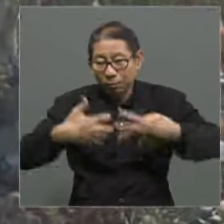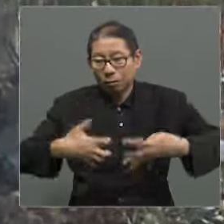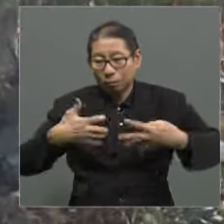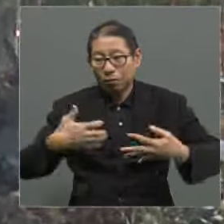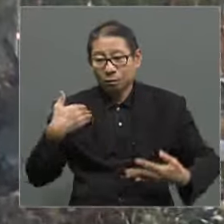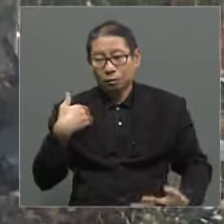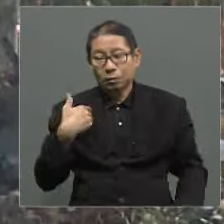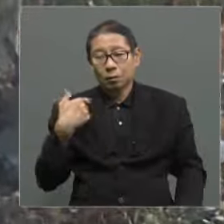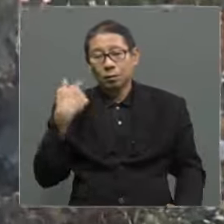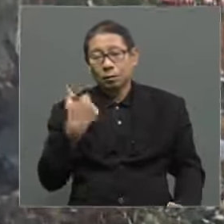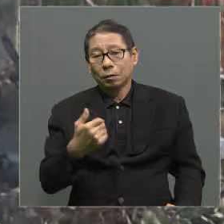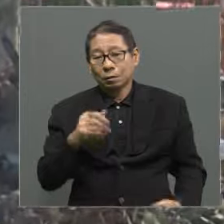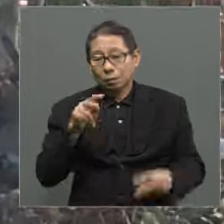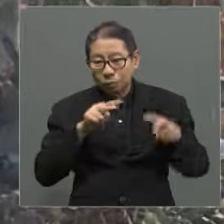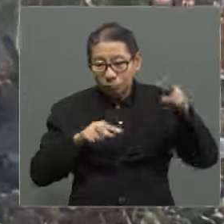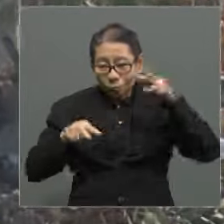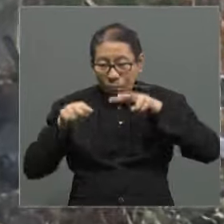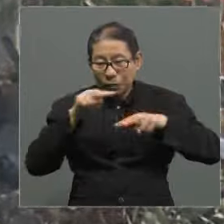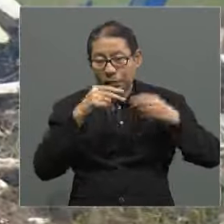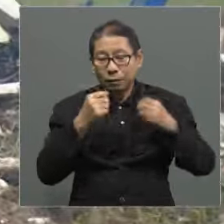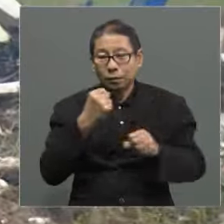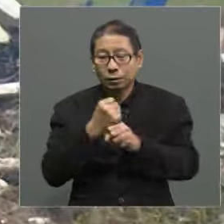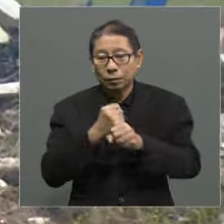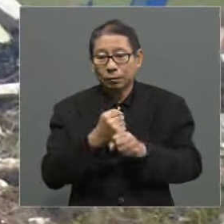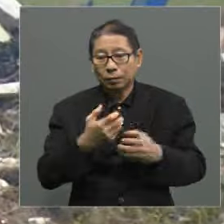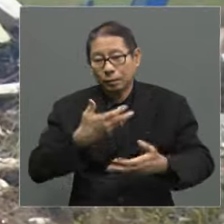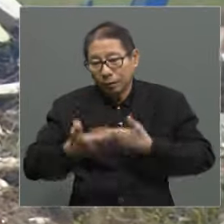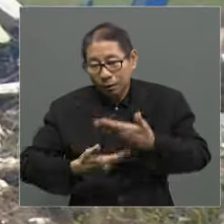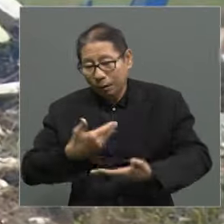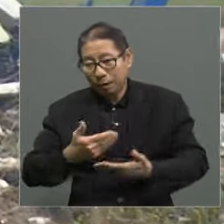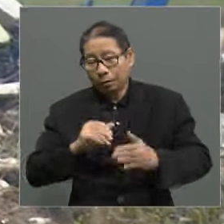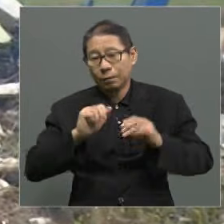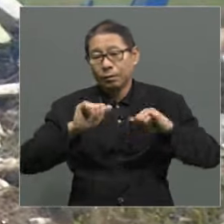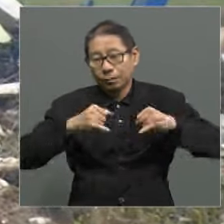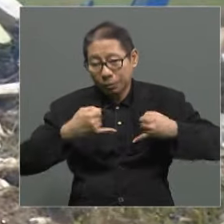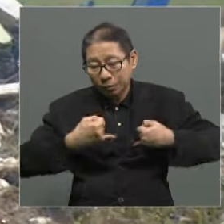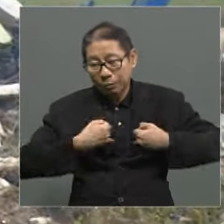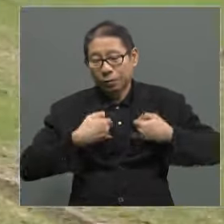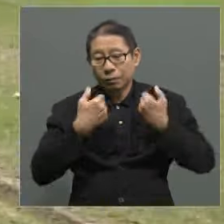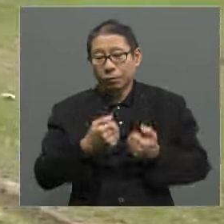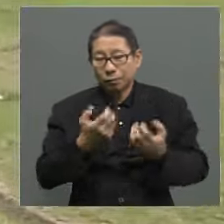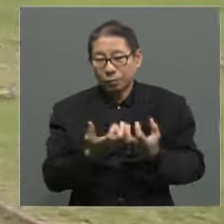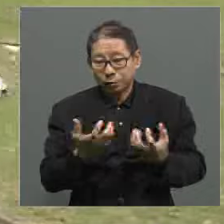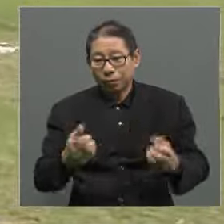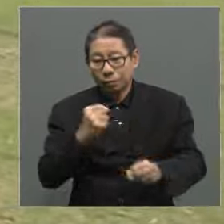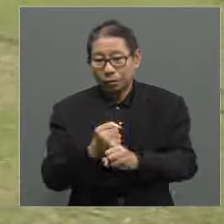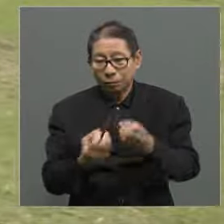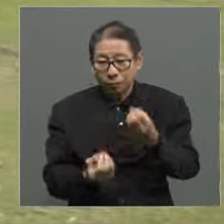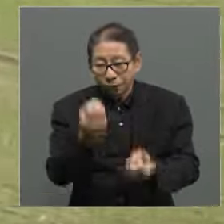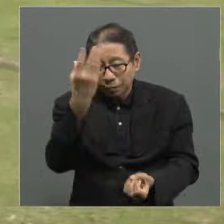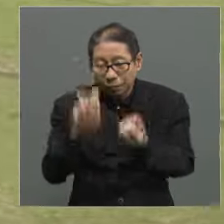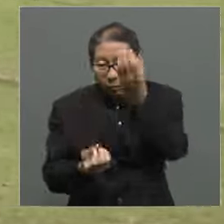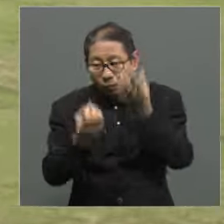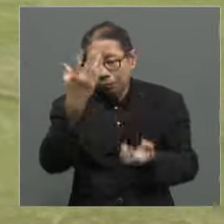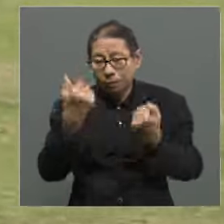หลักเกณฑ์การควบคุมและการกำกับดูแลการผลิตการค้าการครอบครองการขนส่งดอกไม้เพลิงและวัตถุดิบที่ใช้ในการผลิตดอกไม้เพลิง